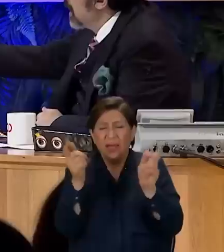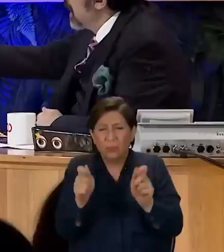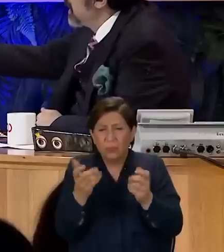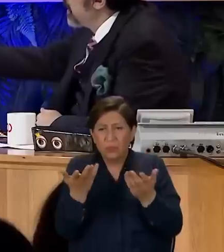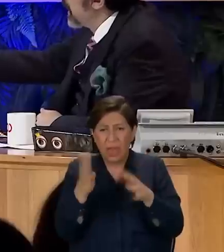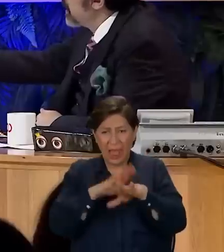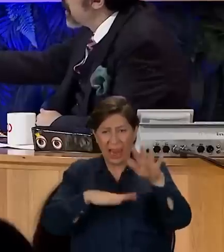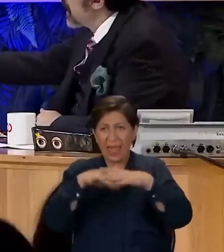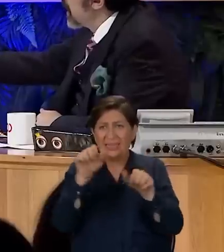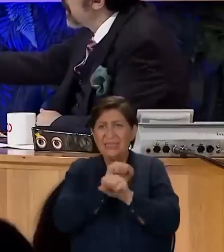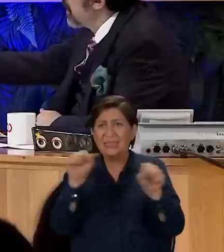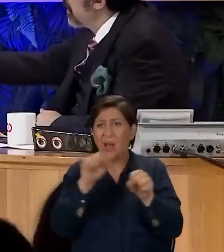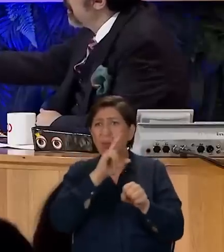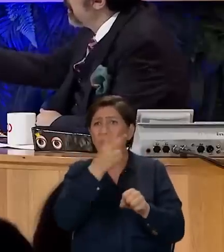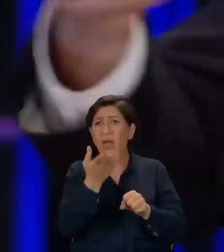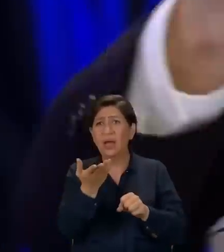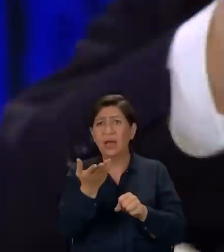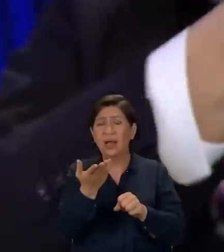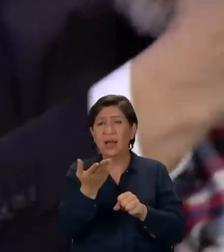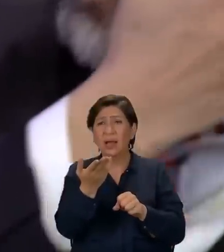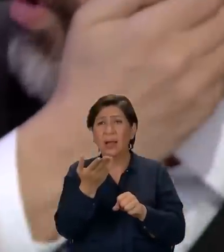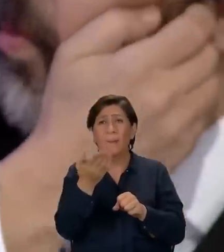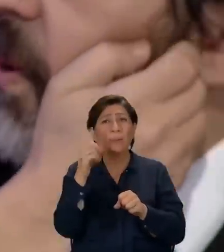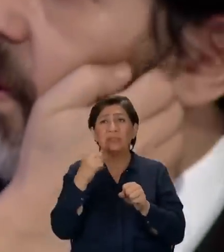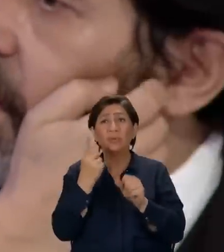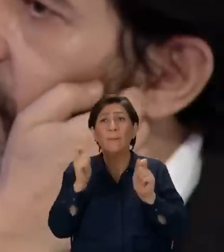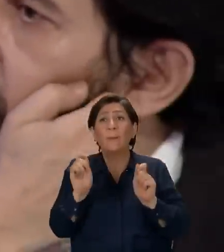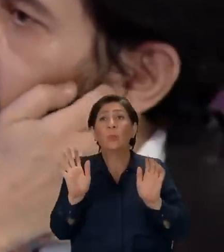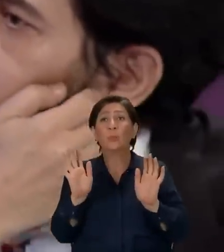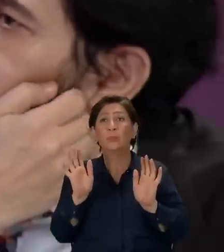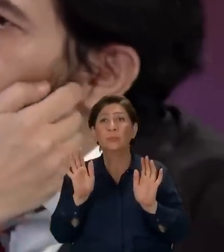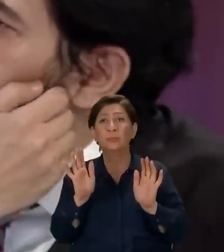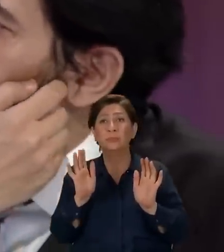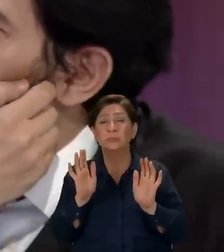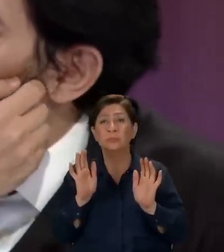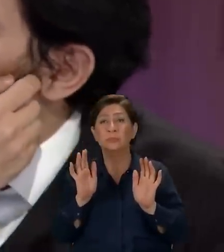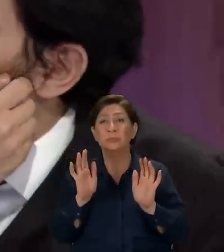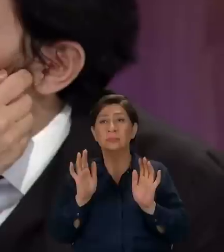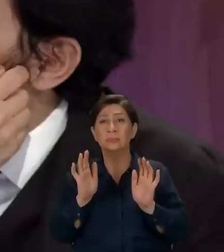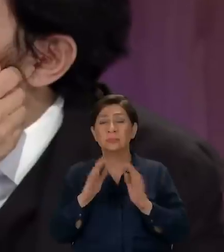ki ellerini paralayacak kadar? Başka bir şey yapamıyorum dedi. Yani